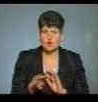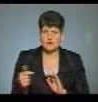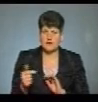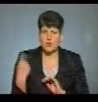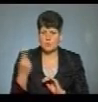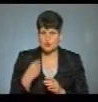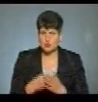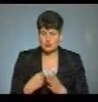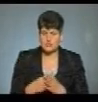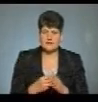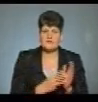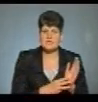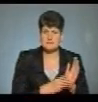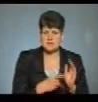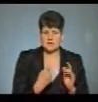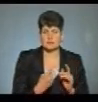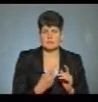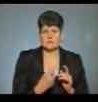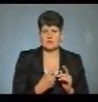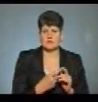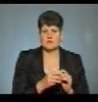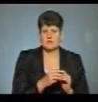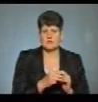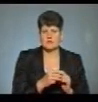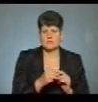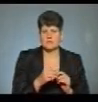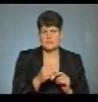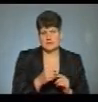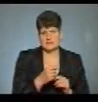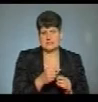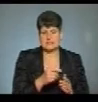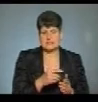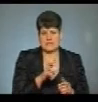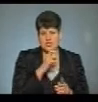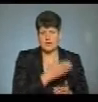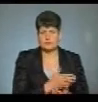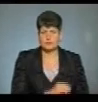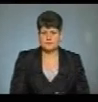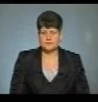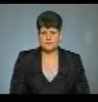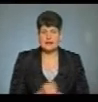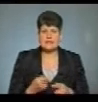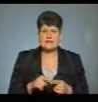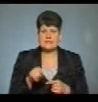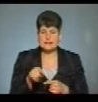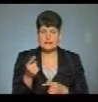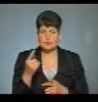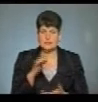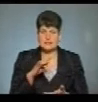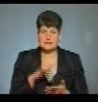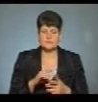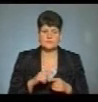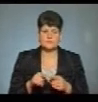обласного бюджету, 80 – з державного. Більше розповість Світлана Лазорик. Це Тернопільський центр